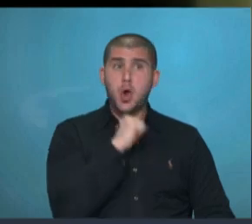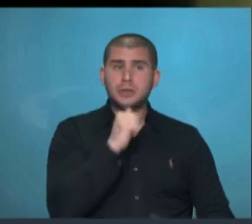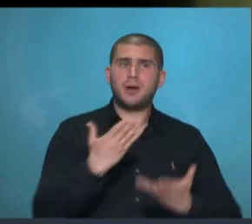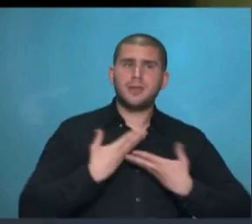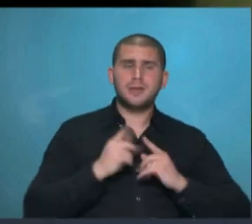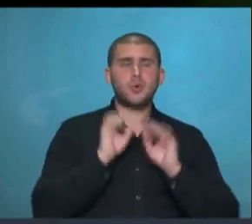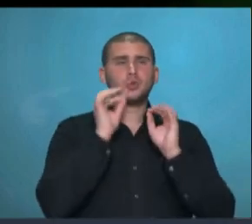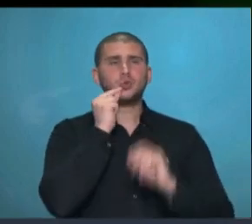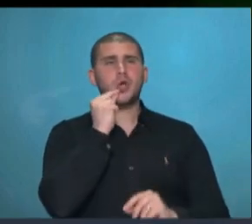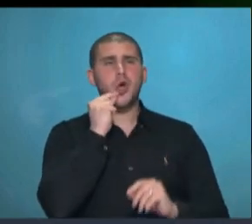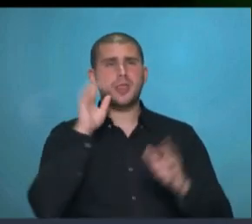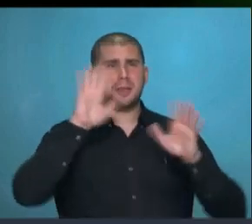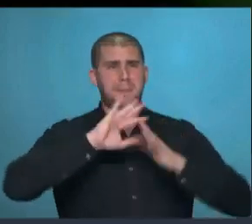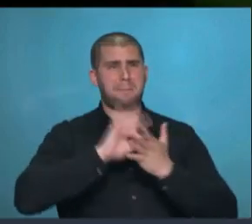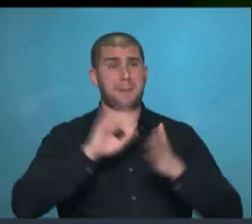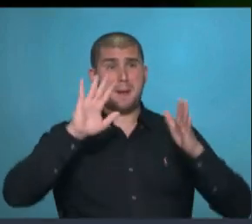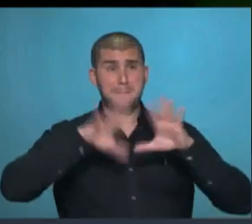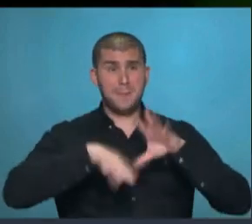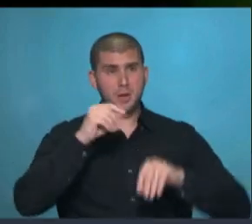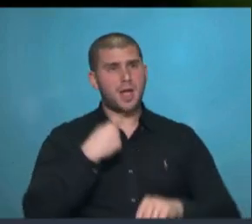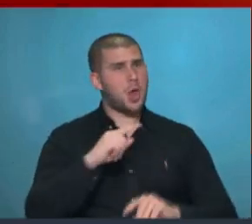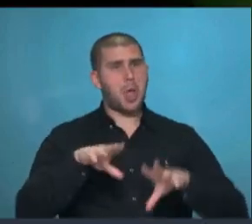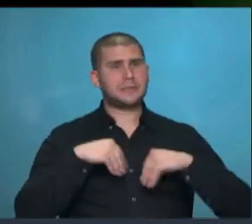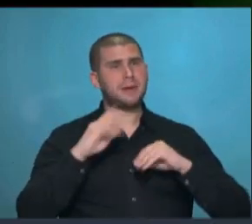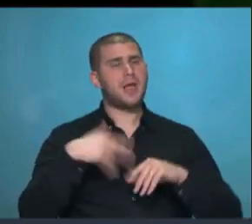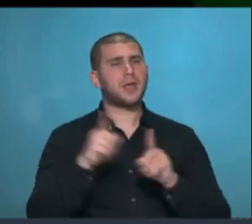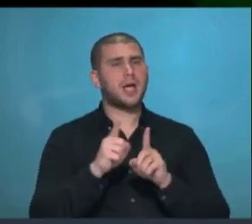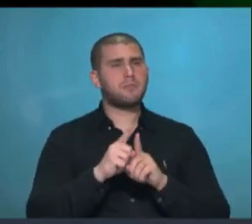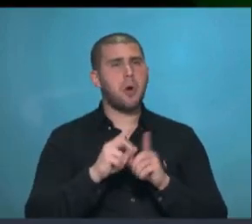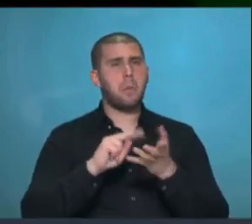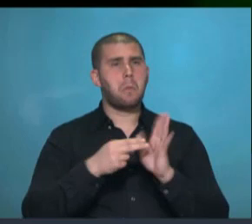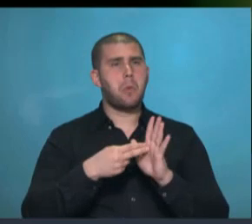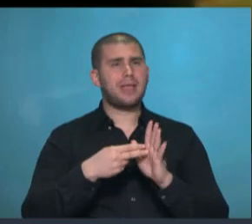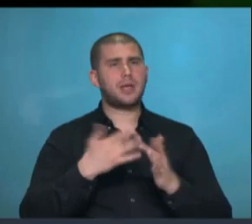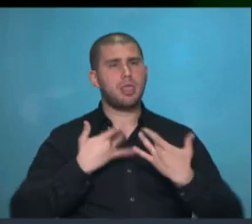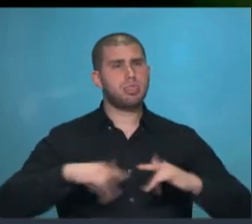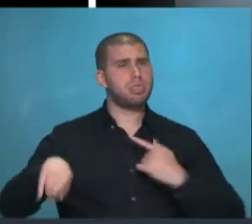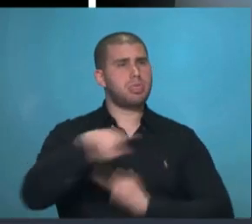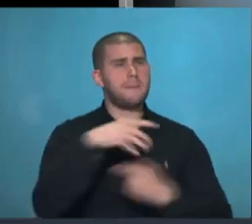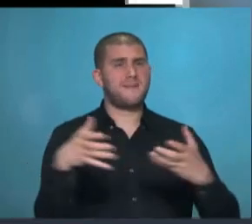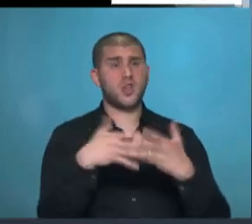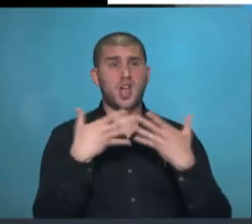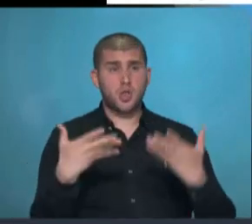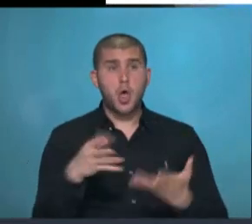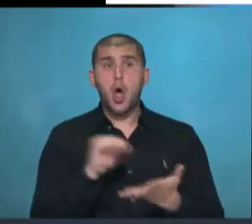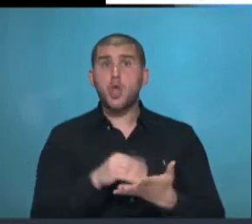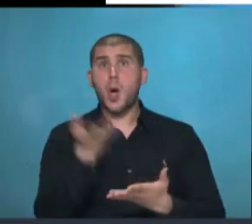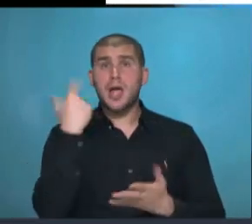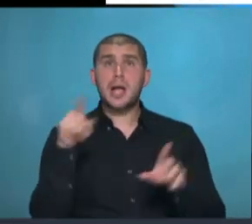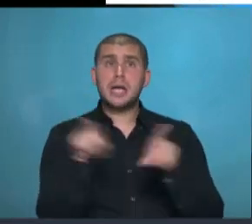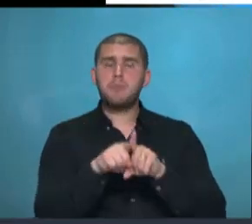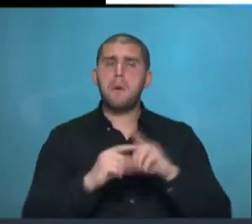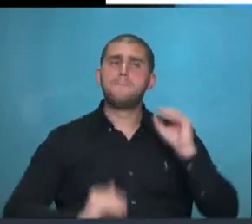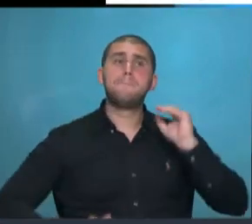סוכריות ערב הבחירות, הם אומרים, ואין אנו מסכימים להיות כדור פוליטי בידי המפלגות הגדולות. עוד לא היה פער